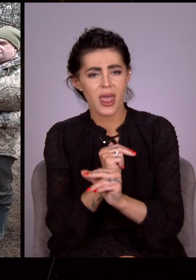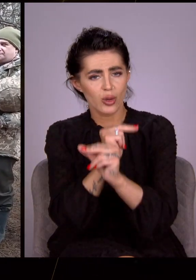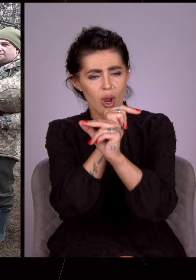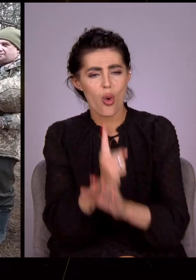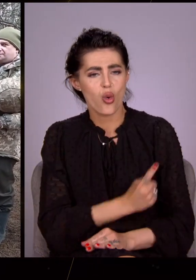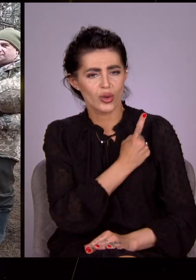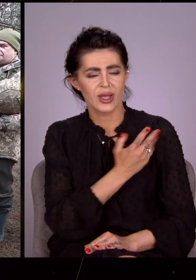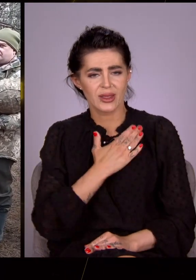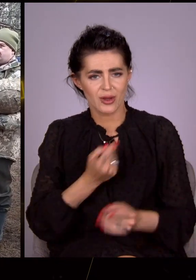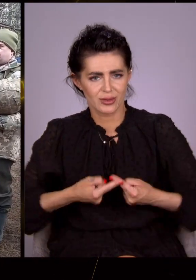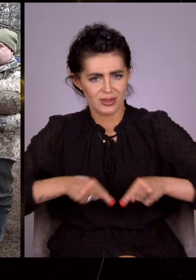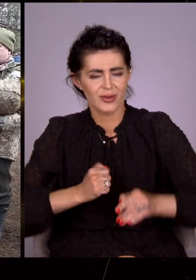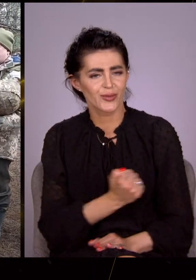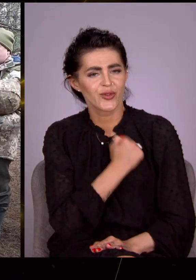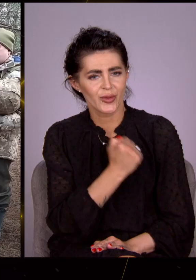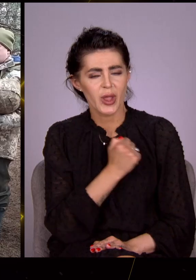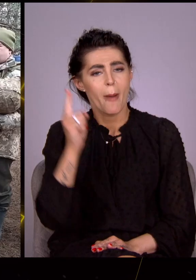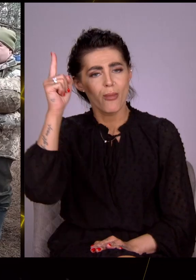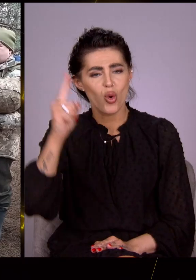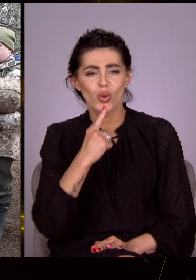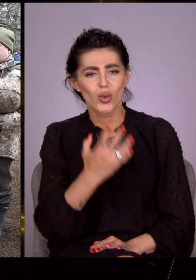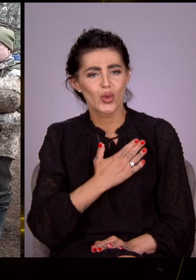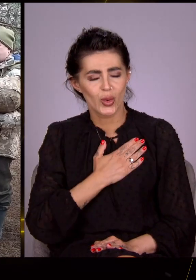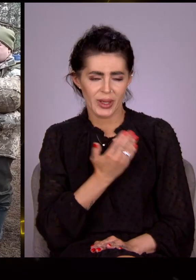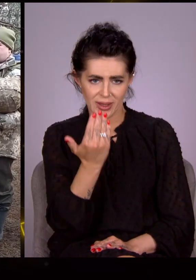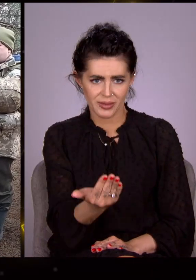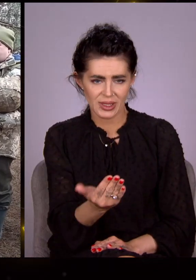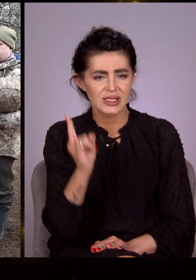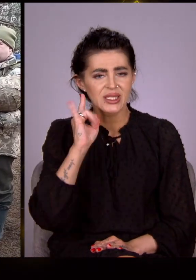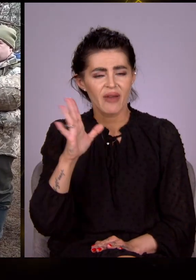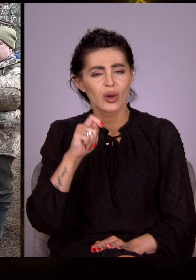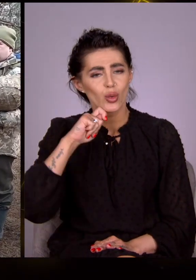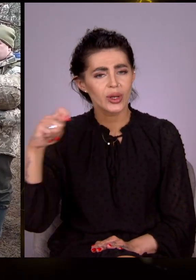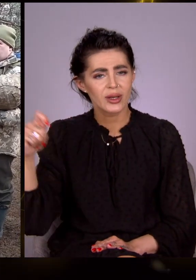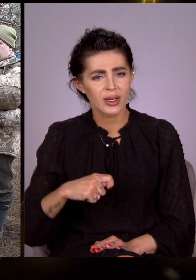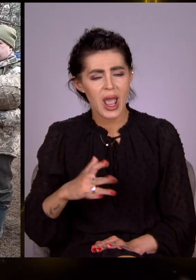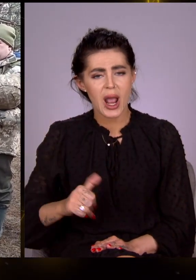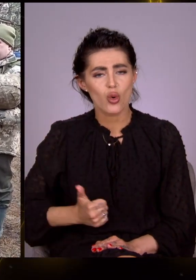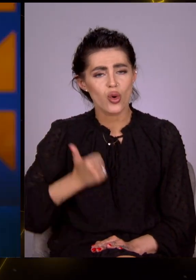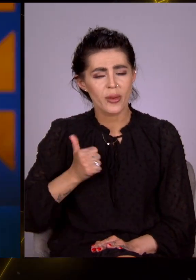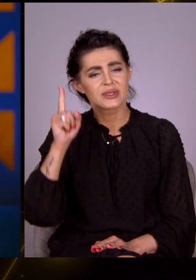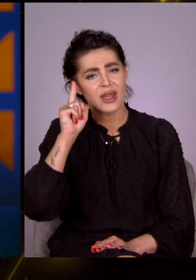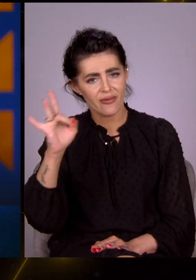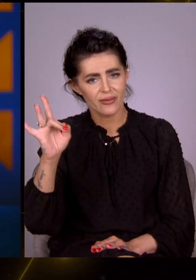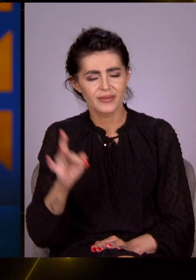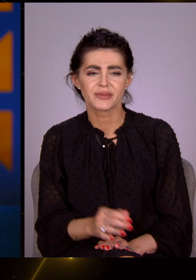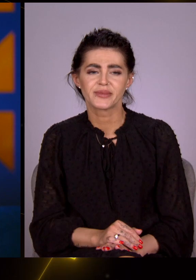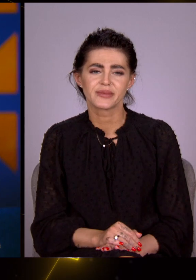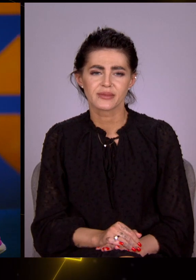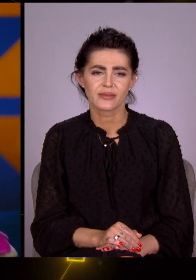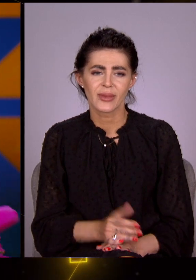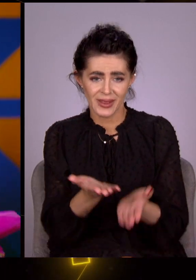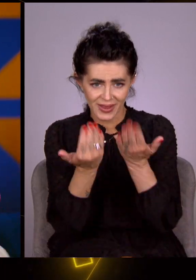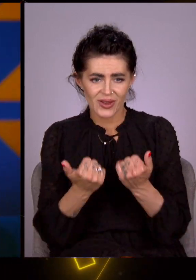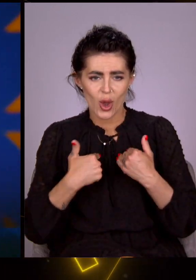нашого підрозділу. Бог любить тебе. Слава Україні! Героям слава! Зайка, дай тебе